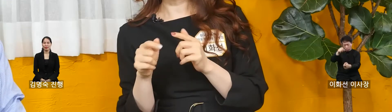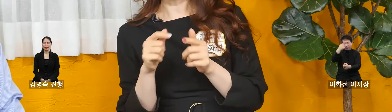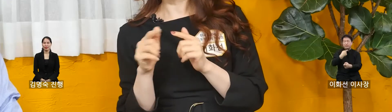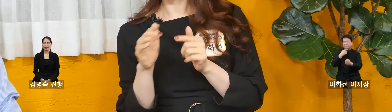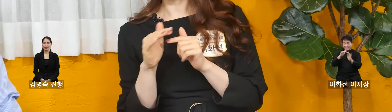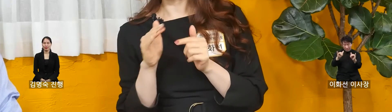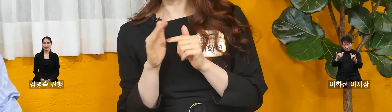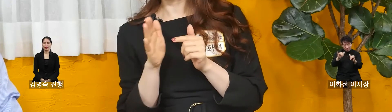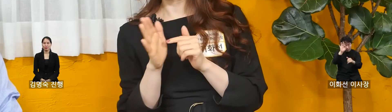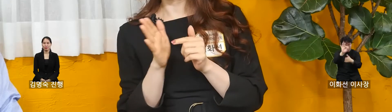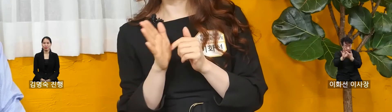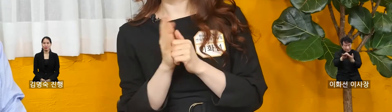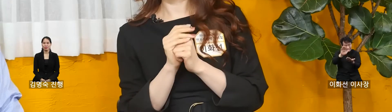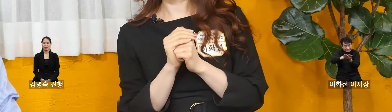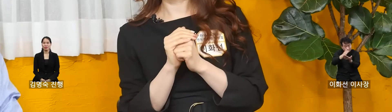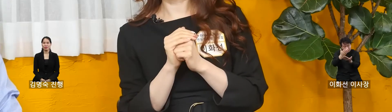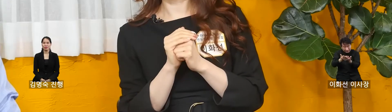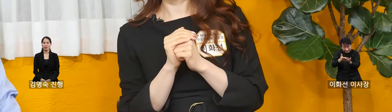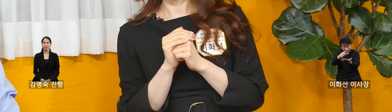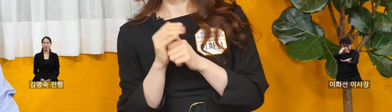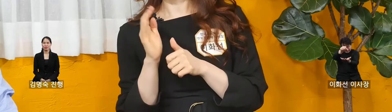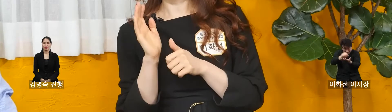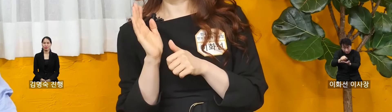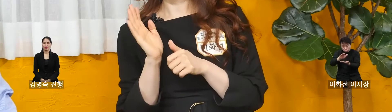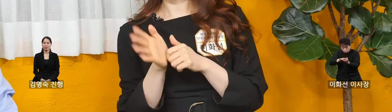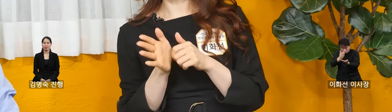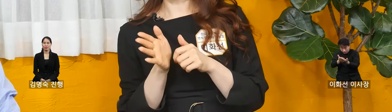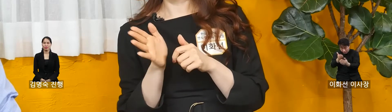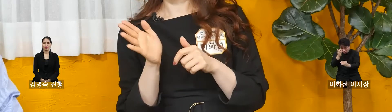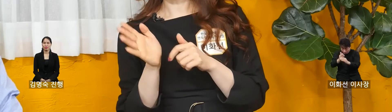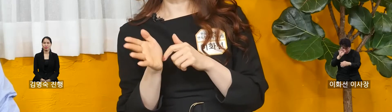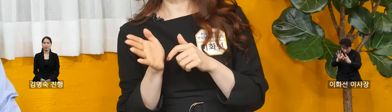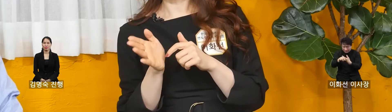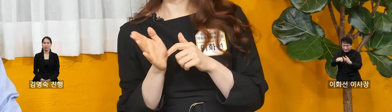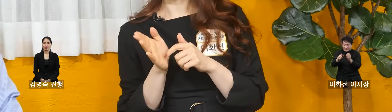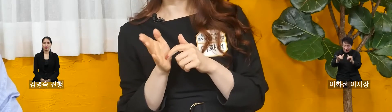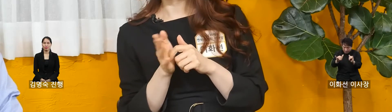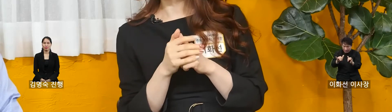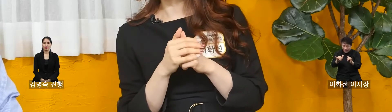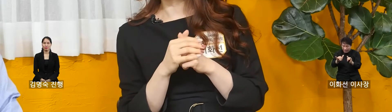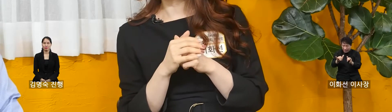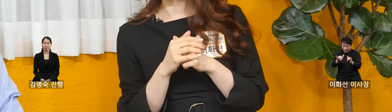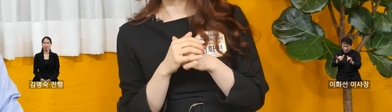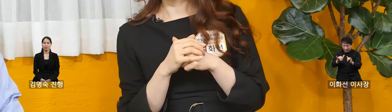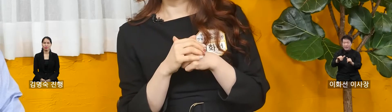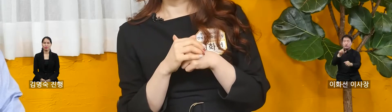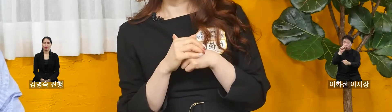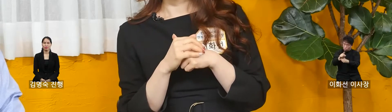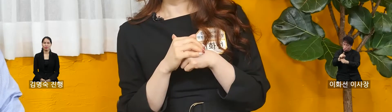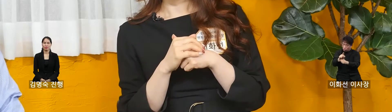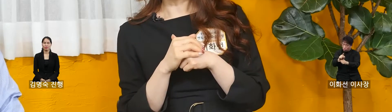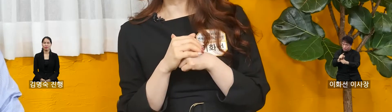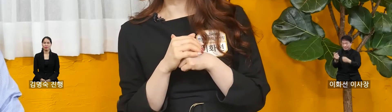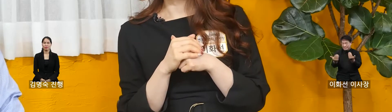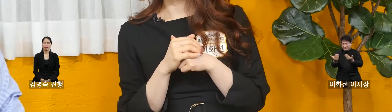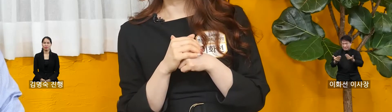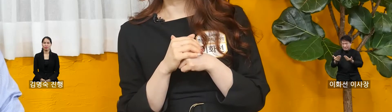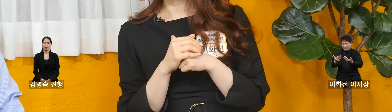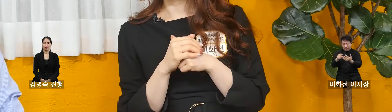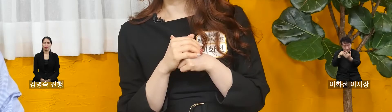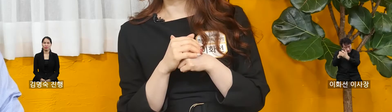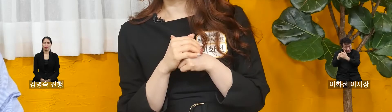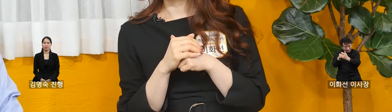신발을 다듬다가 수선하다가 이 사람의 직업, 성격 이런 걸 안다고 하잖아요.